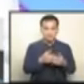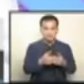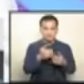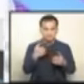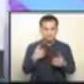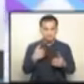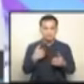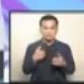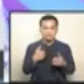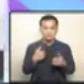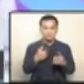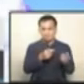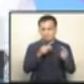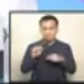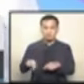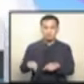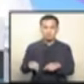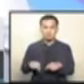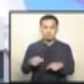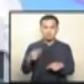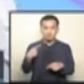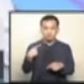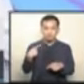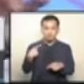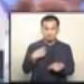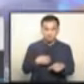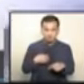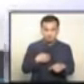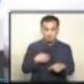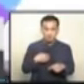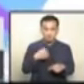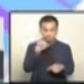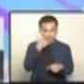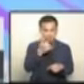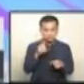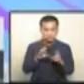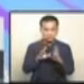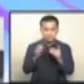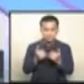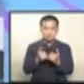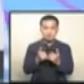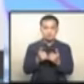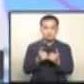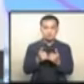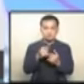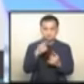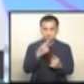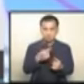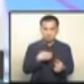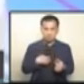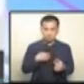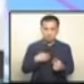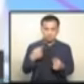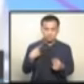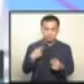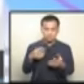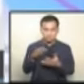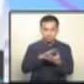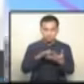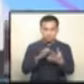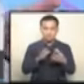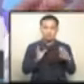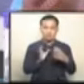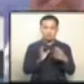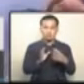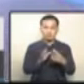to them coming over, meron bang tumawag sa bus company ninyo at nagreklamo na merong gulo o dili